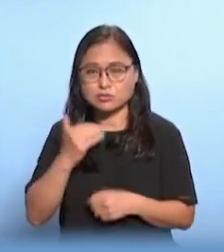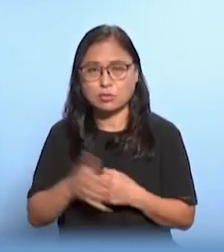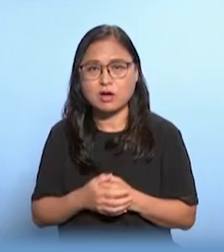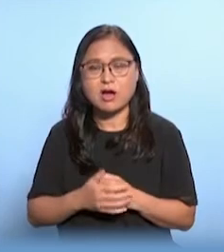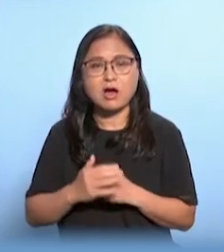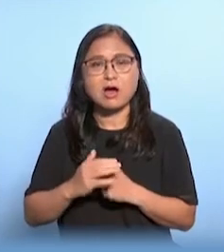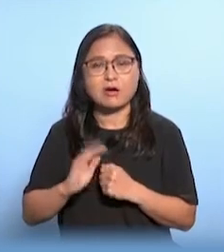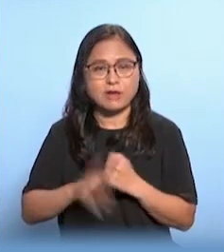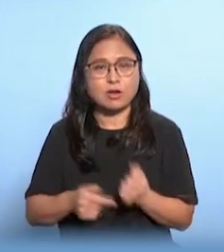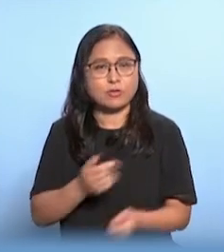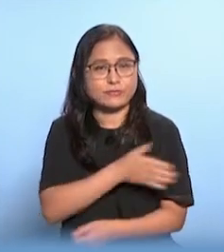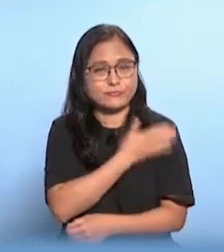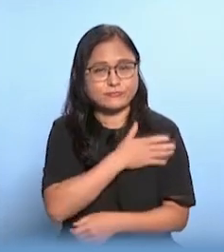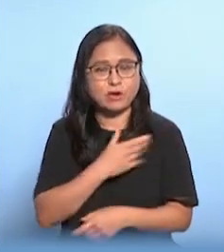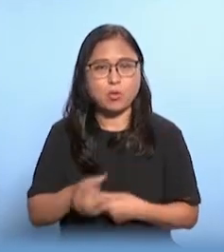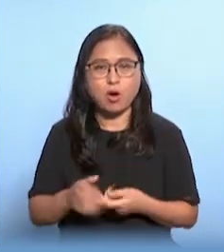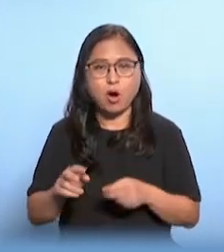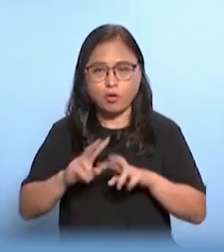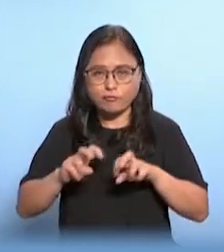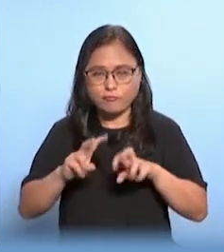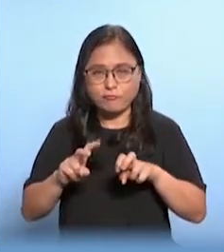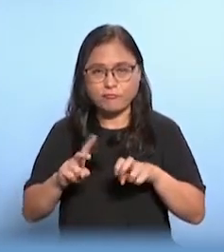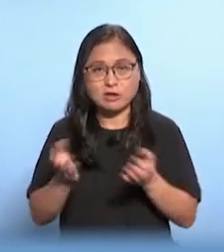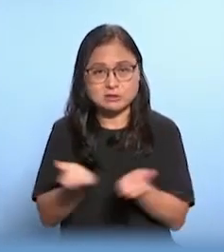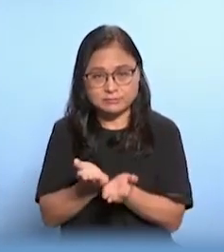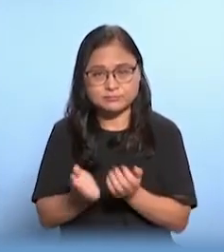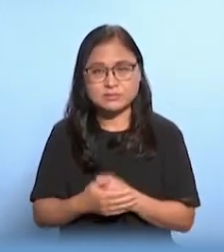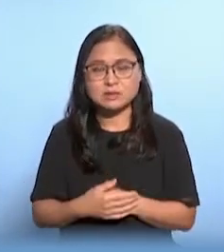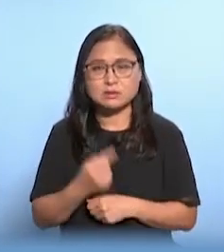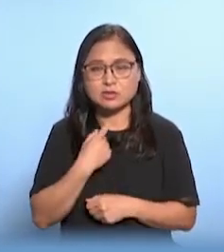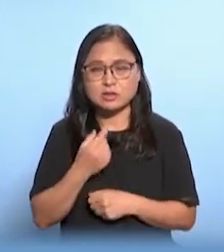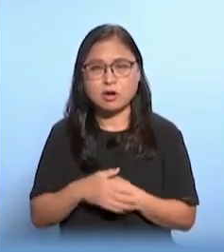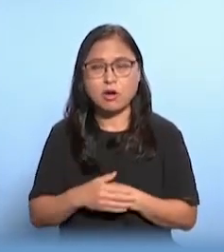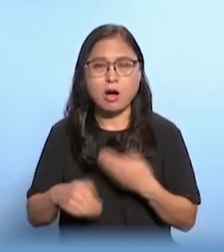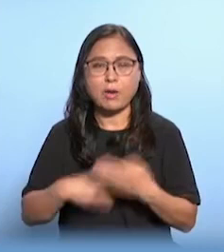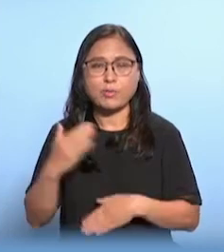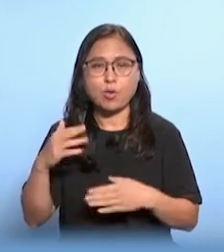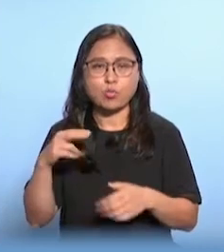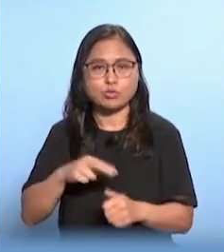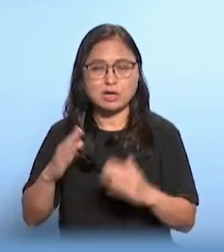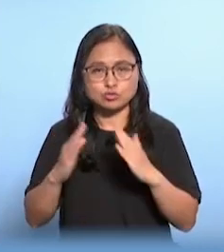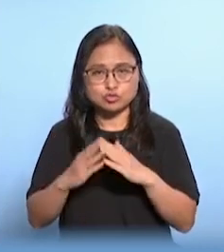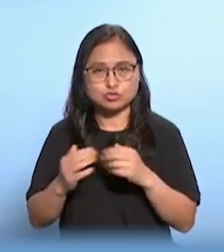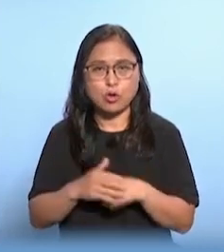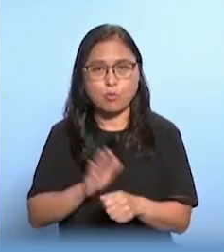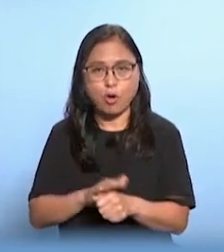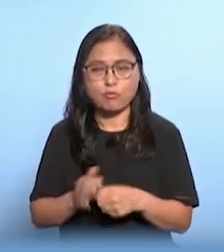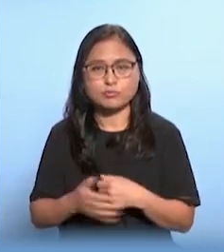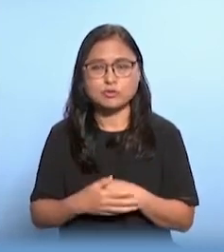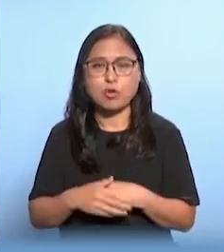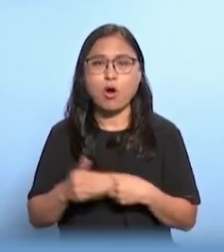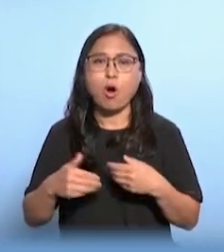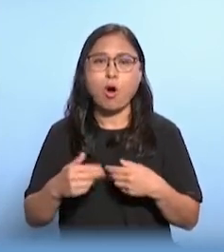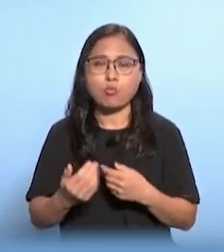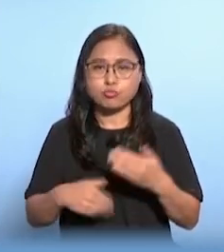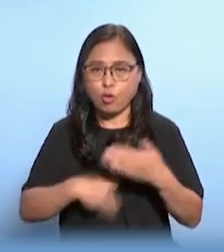開調查取證，亦都會在必要時要求物管處協助，與屋苑的管理商討之後，